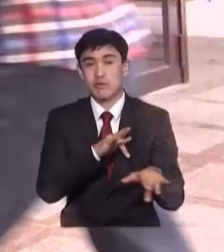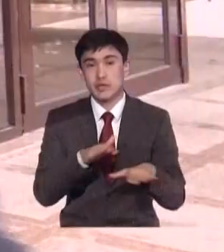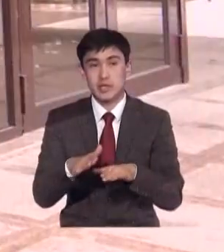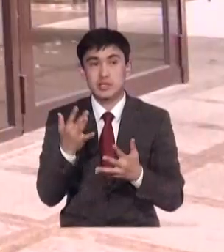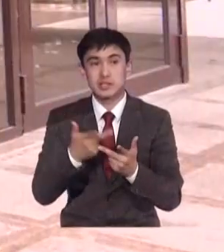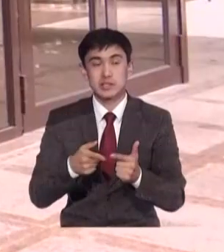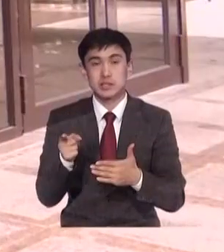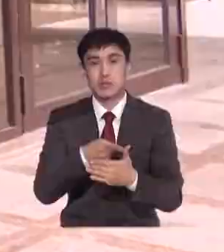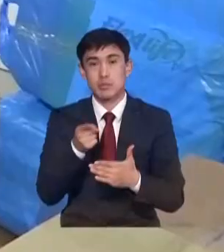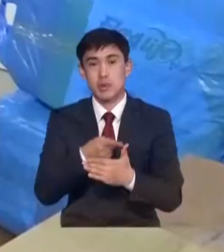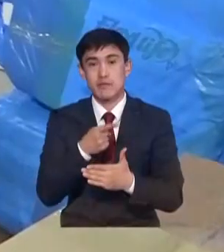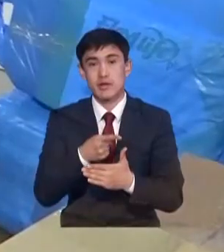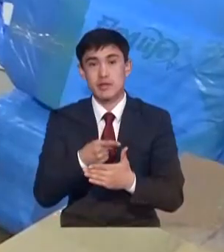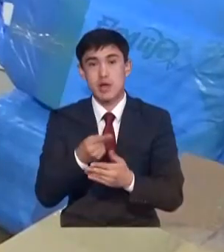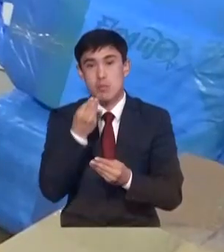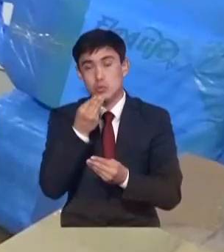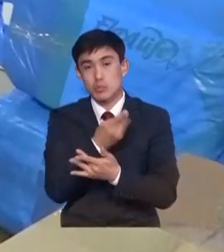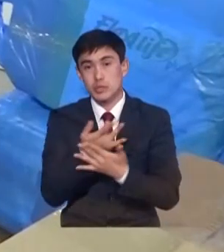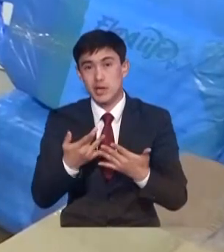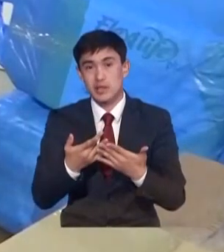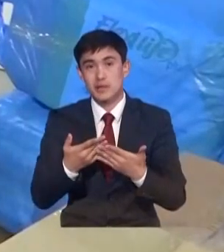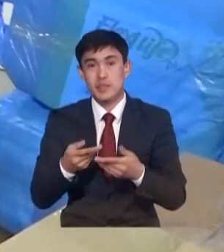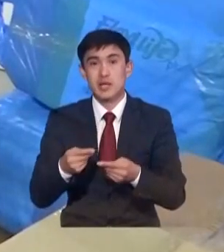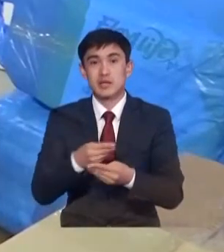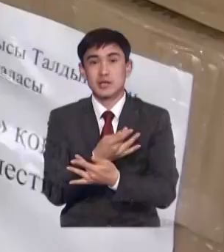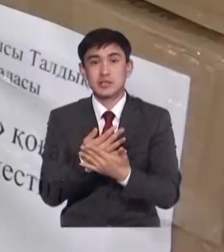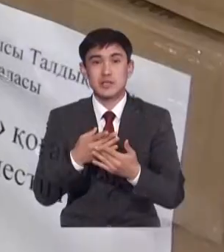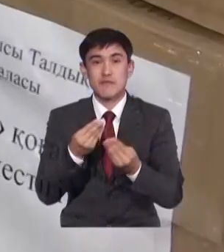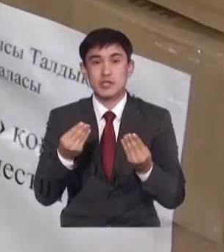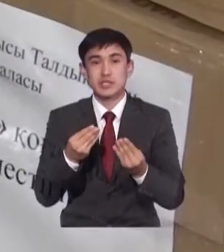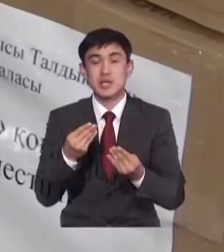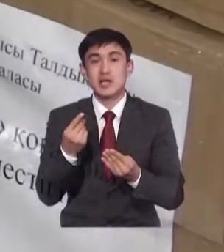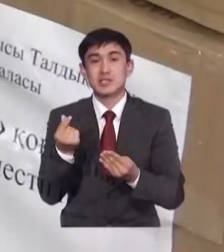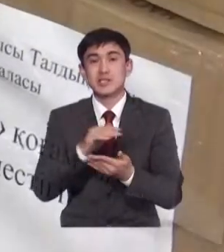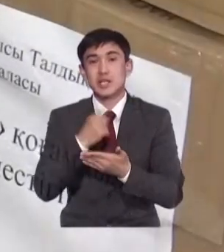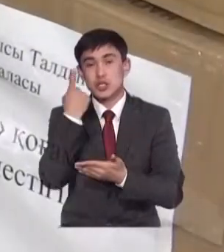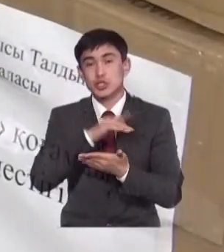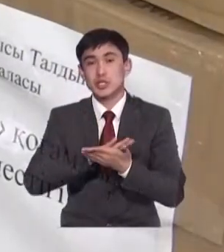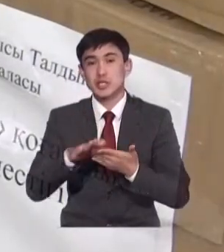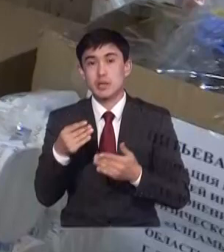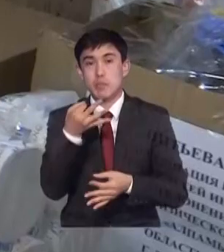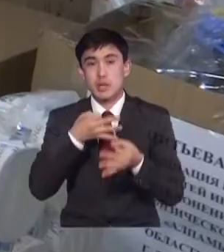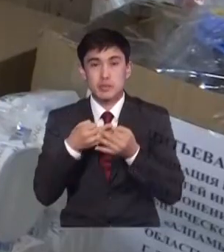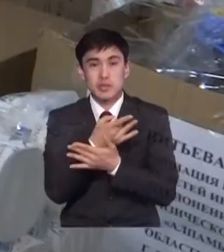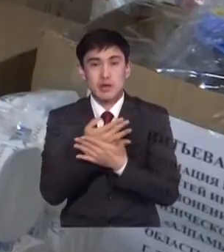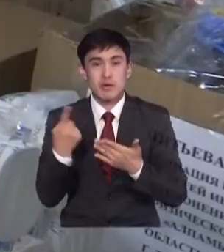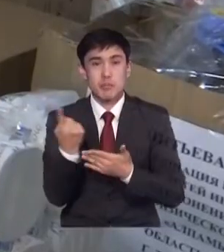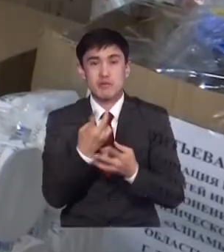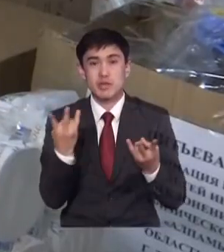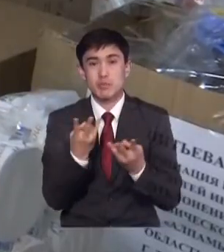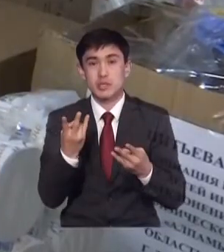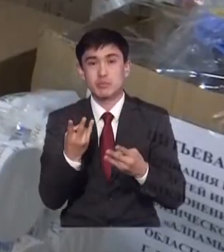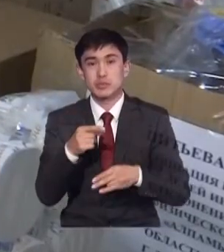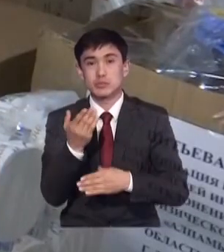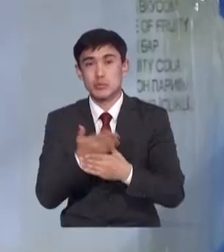Среди наименований продукты питания, насильные вещи, средства личной гигиены, медикаменты и товары первой